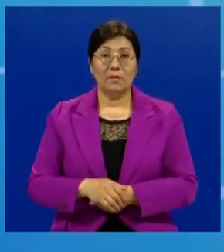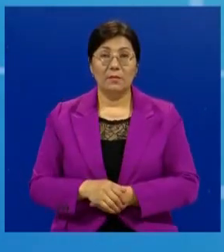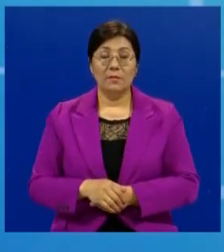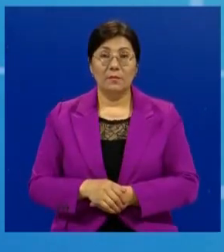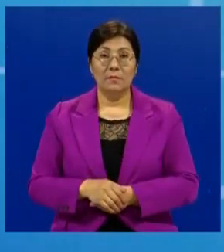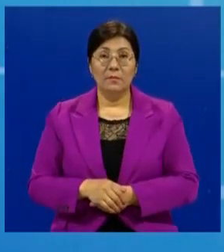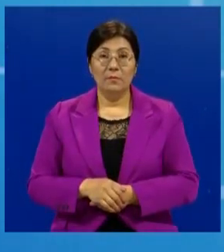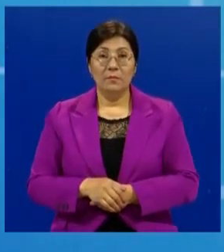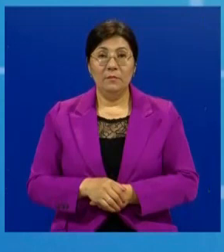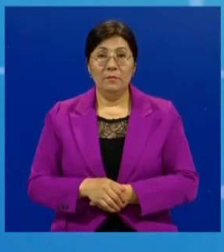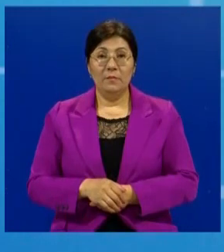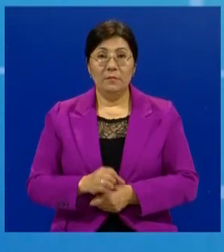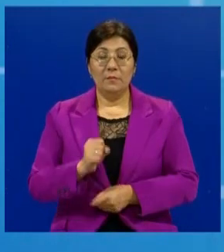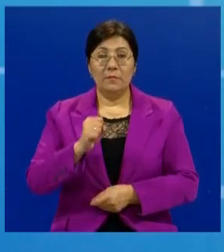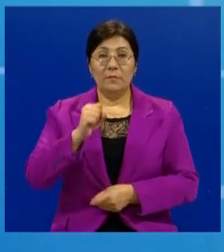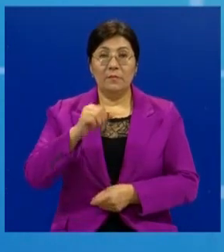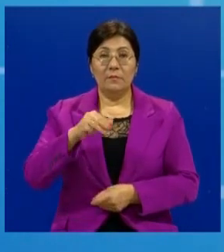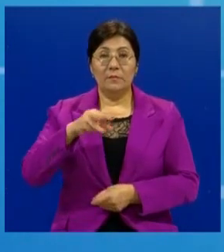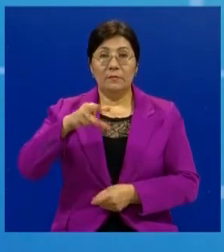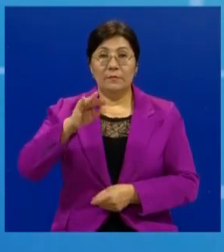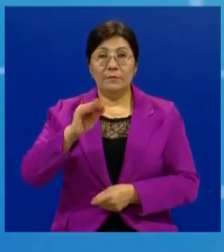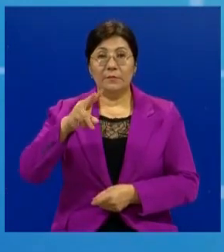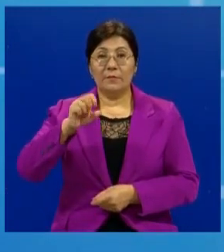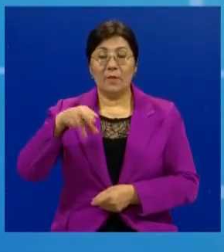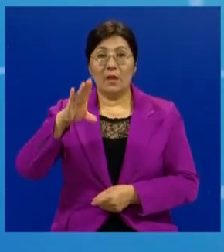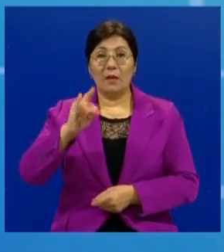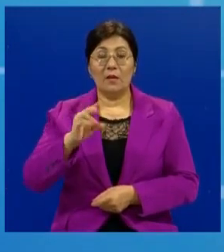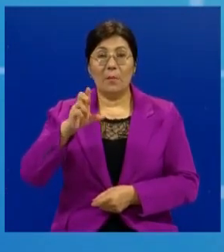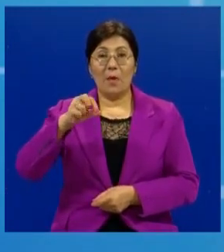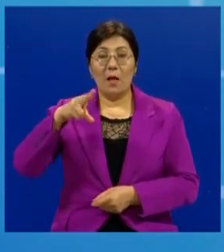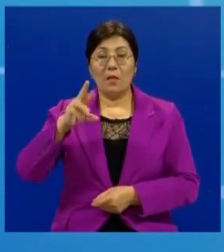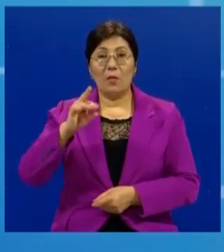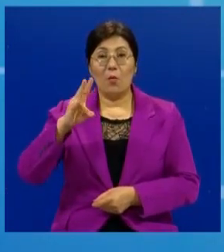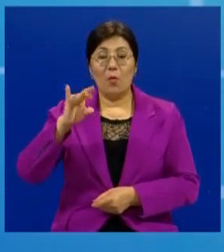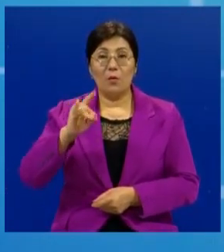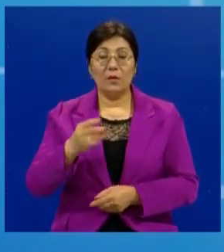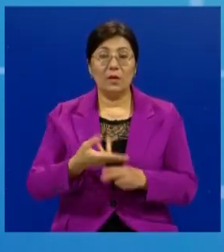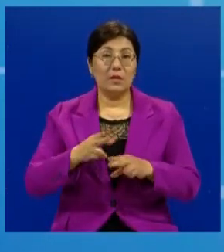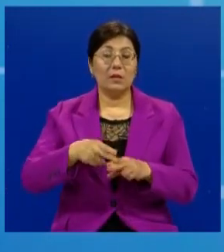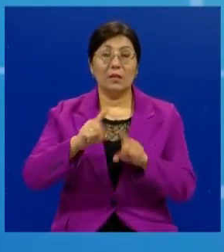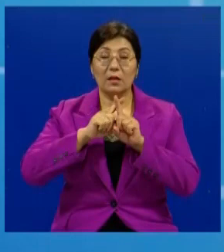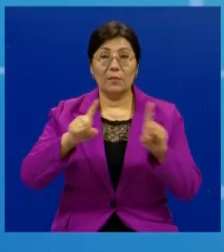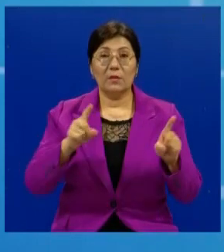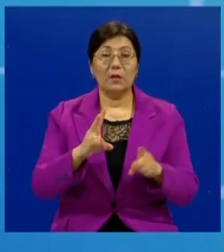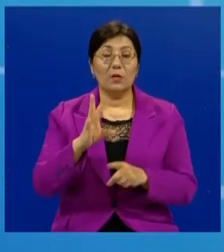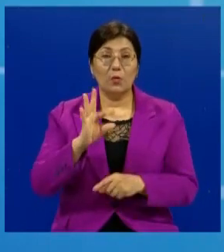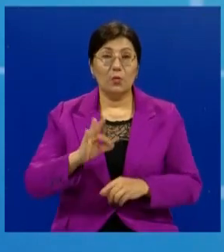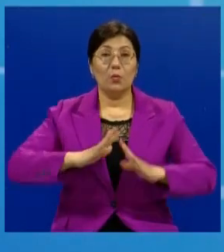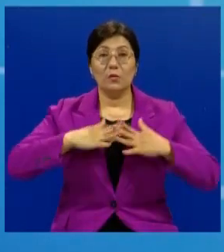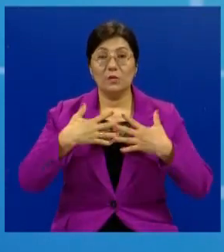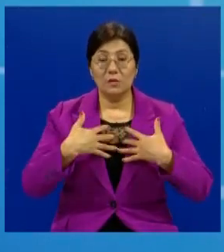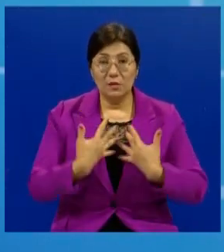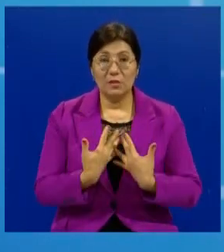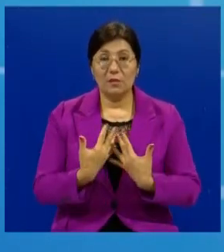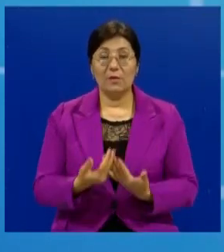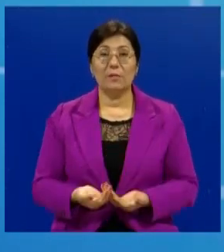вот анфилады, вот эти балкончики, это так оригинально. Но, к сожалению,